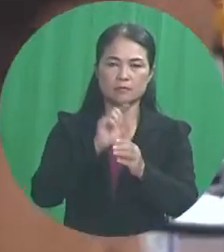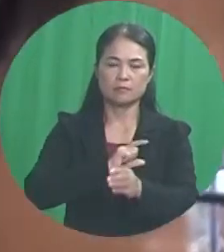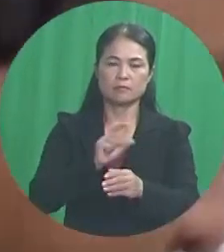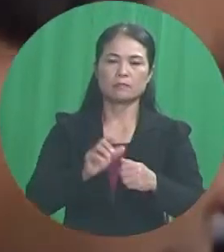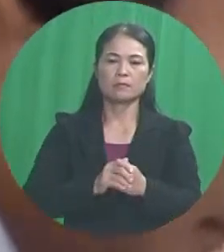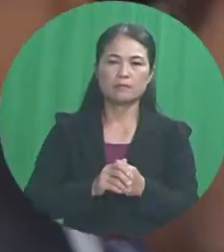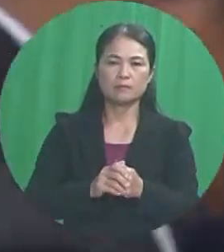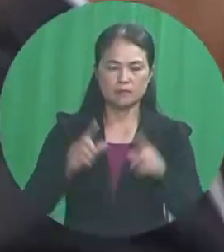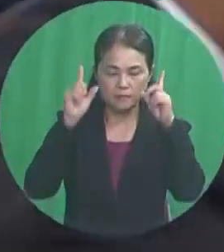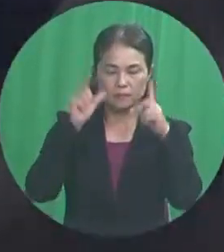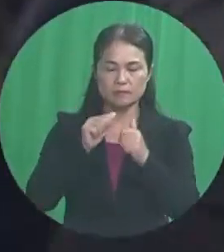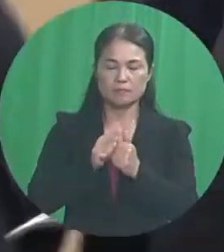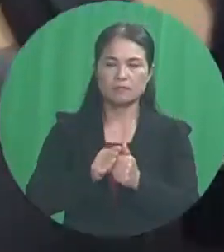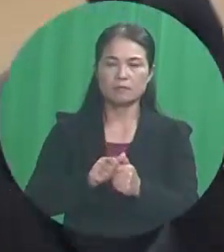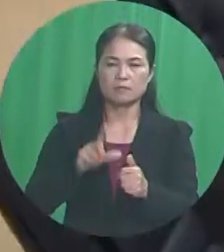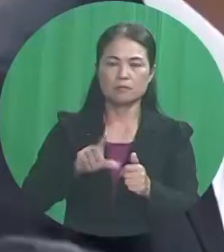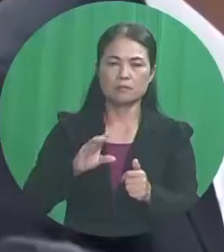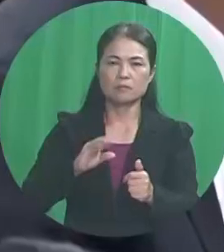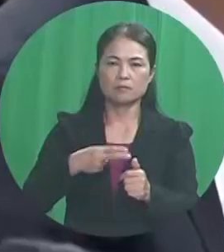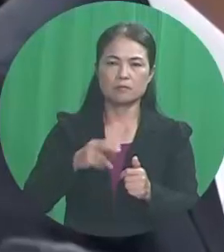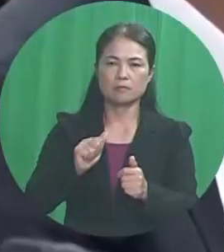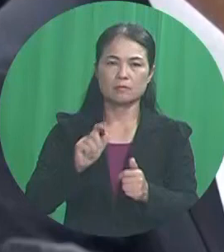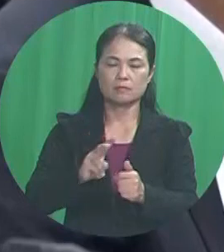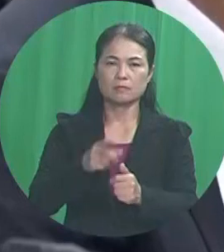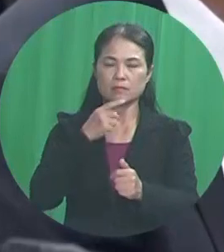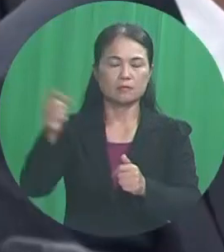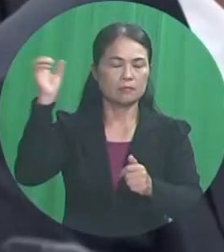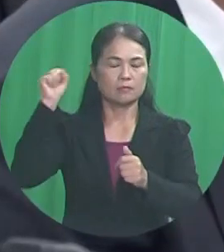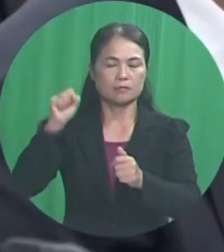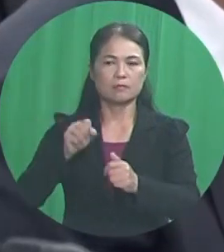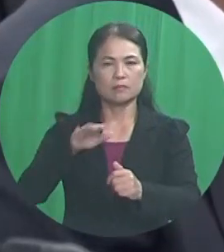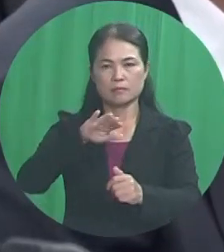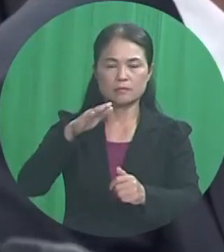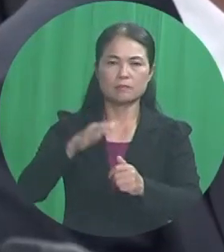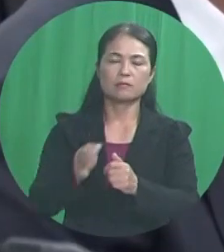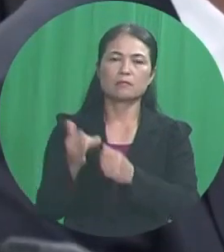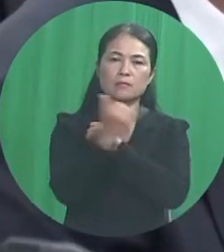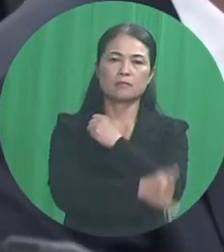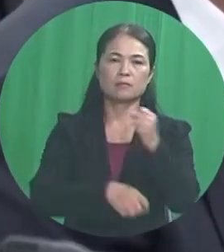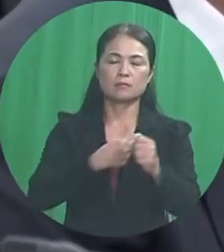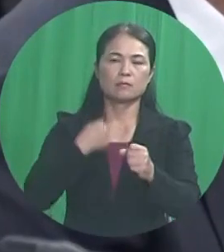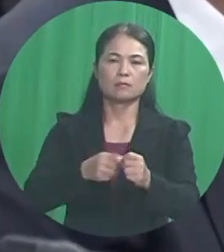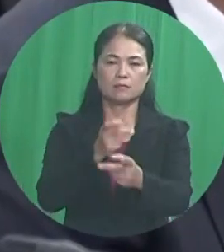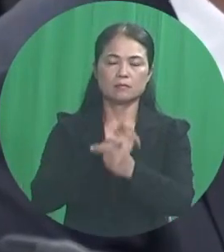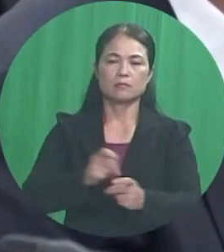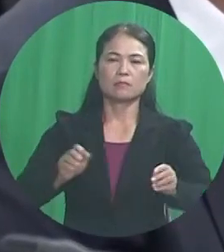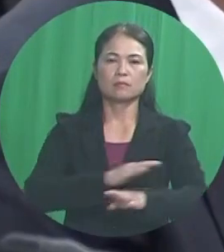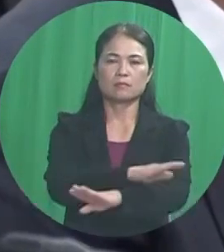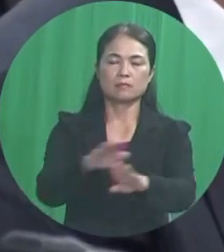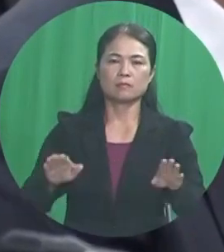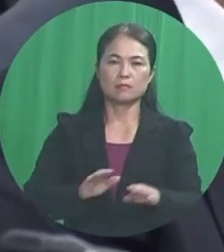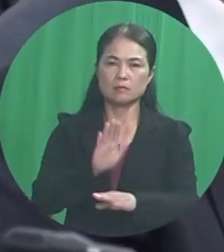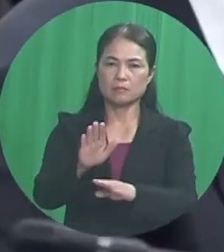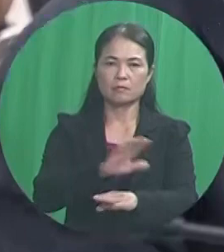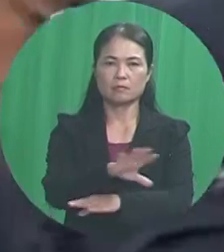ខឯកឧត្តមលីវឈៀនឆាវបានបញ្ជាក់នូវការបដិញ្ញាចិត្តឥតងាររេរបស់ប្រទេសចិនក្នុងការគោរពអធិបតេយ្យរបស់កម្